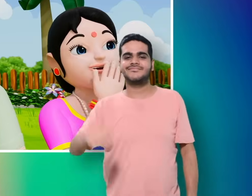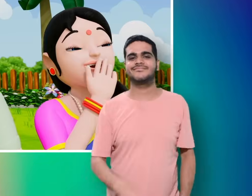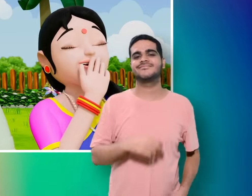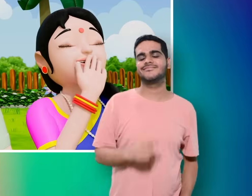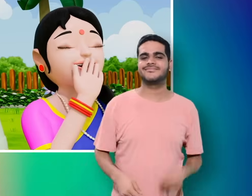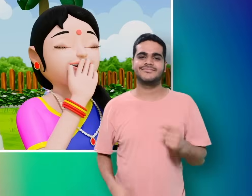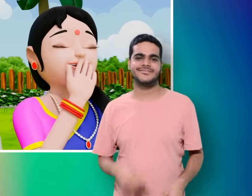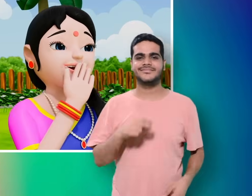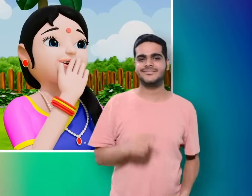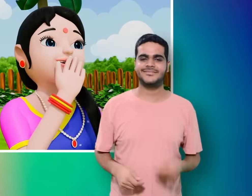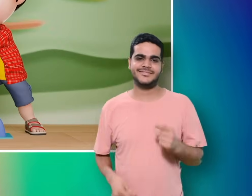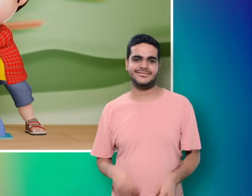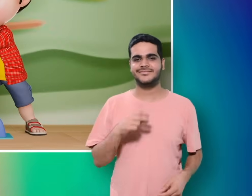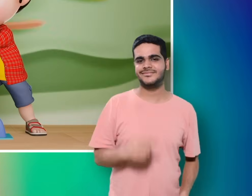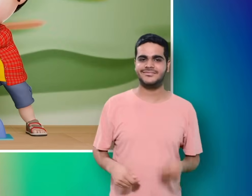दौड़ा।